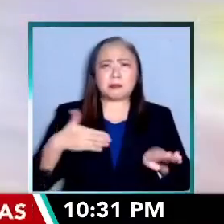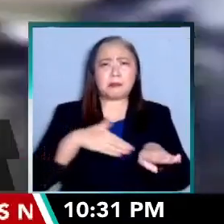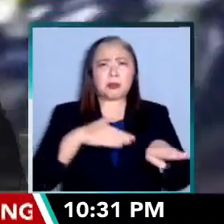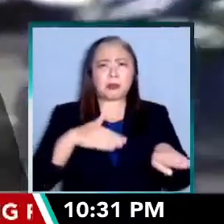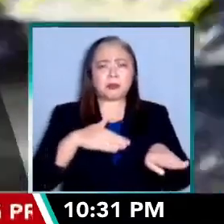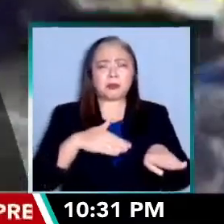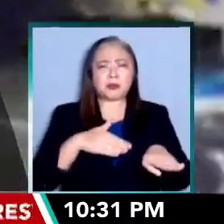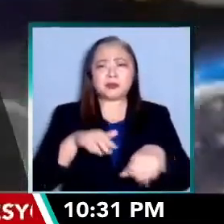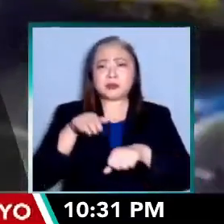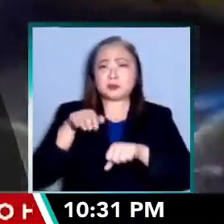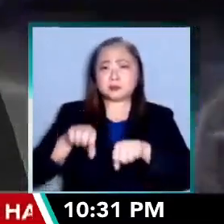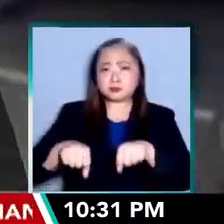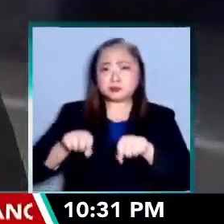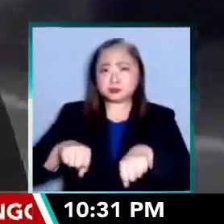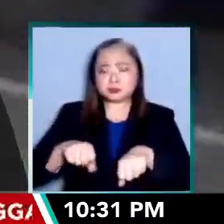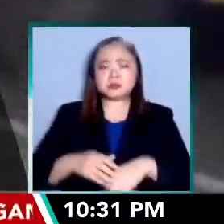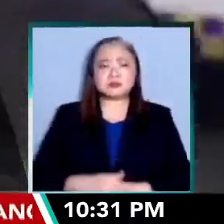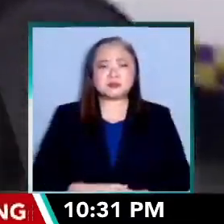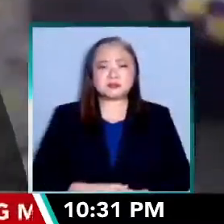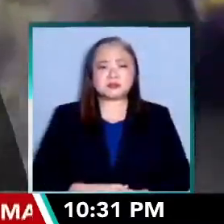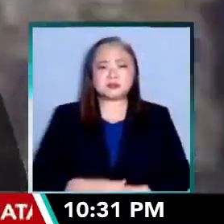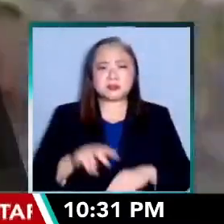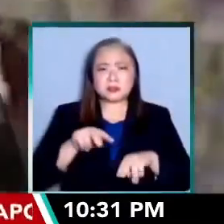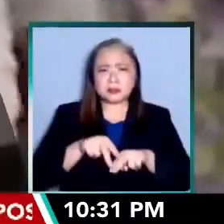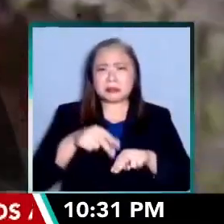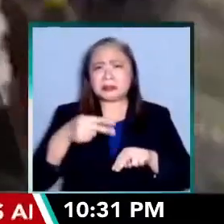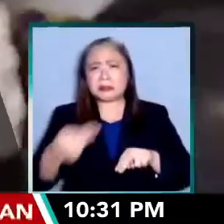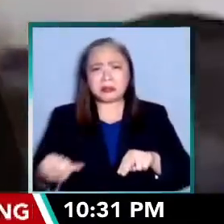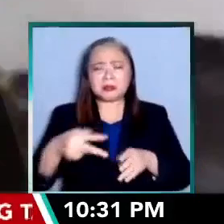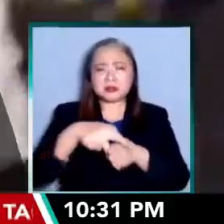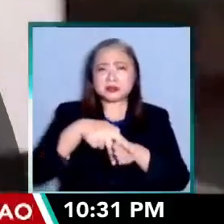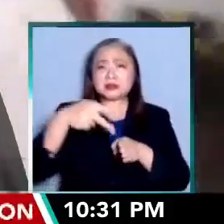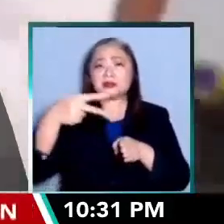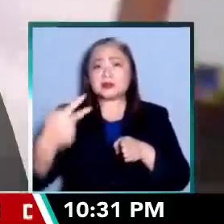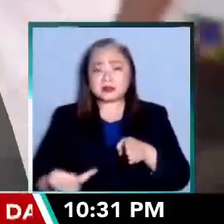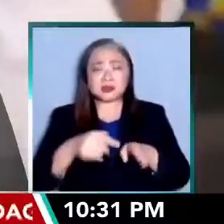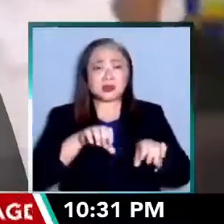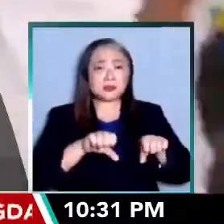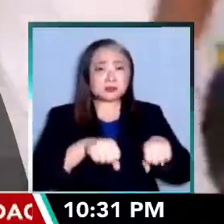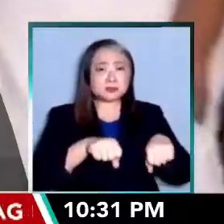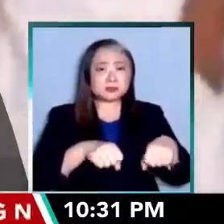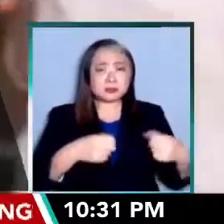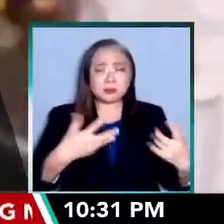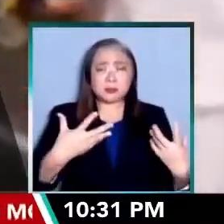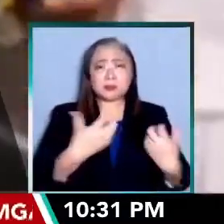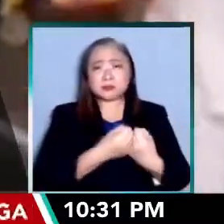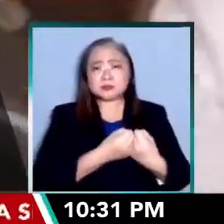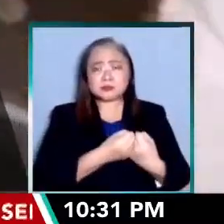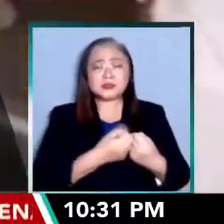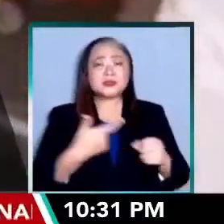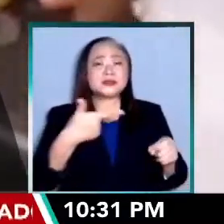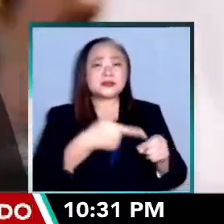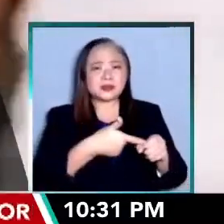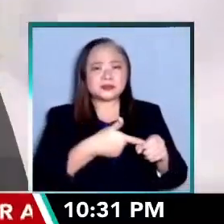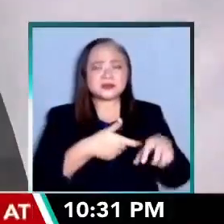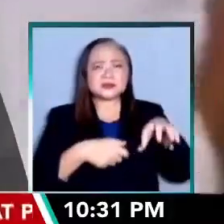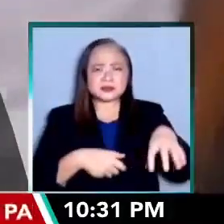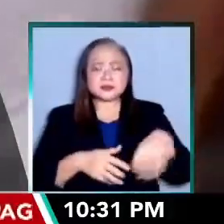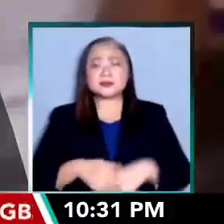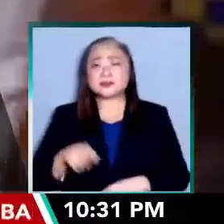motorsiklo. Tumilapo ng rider. Ang motorsiklo niya bumangga naman sa gasolinahan. Rumespondi agad